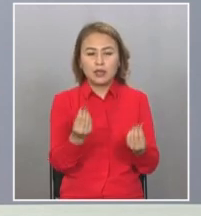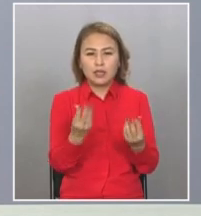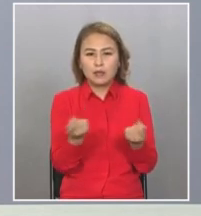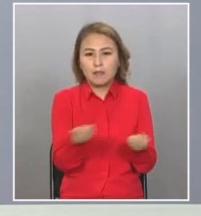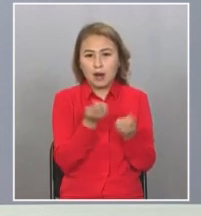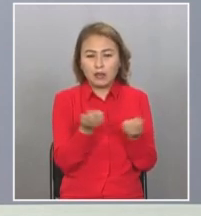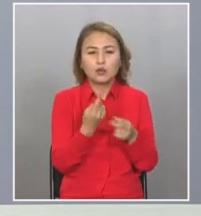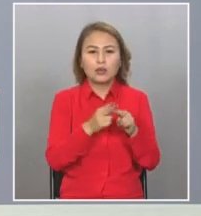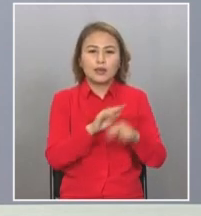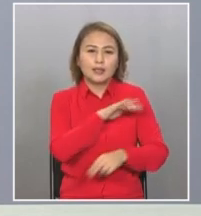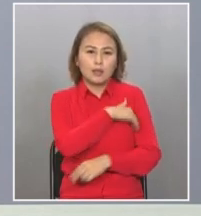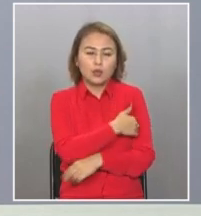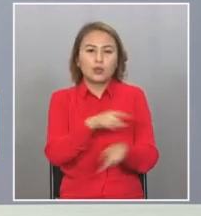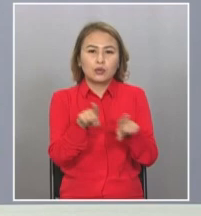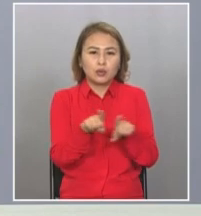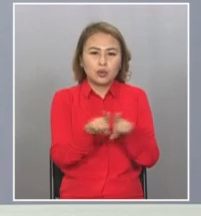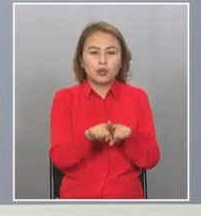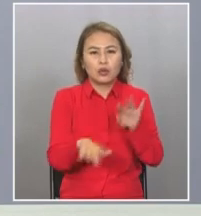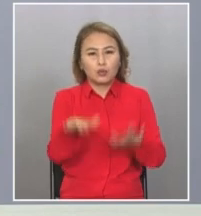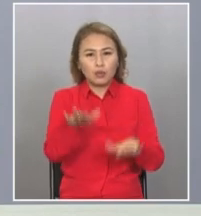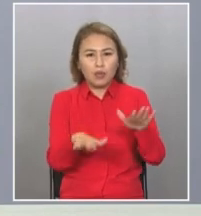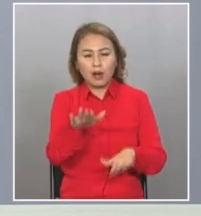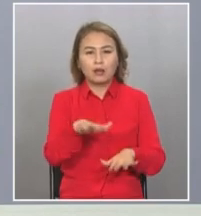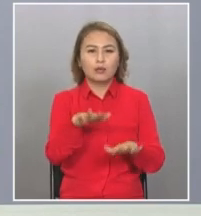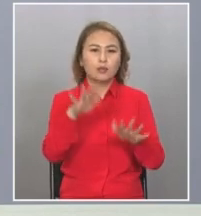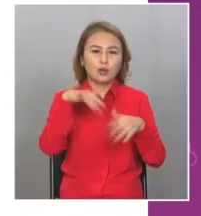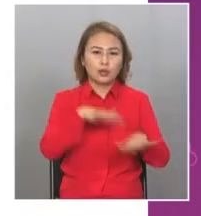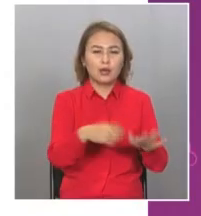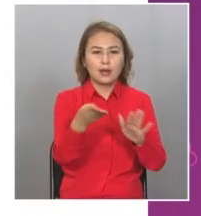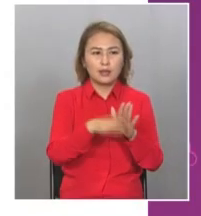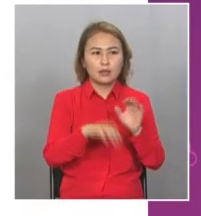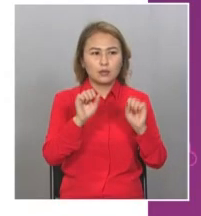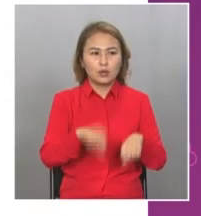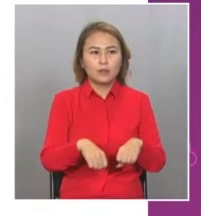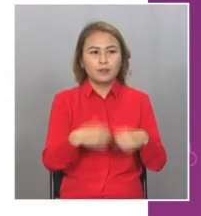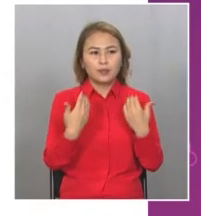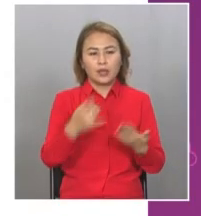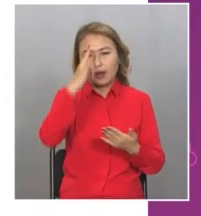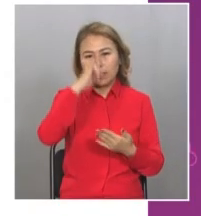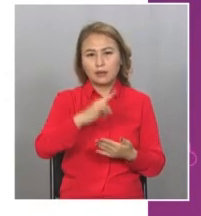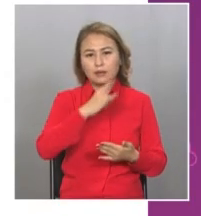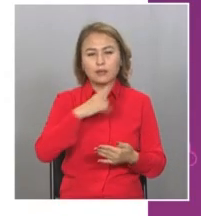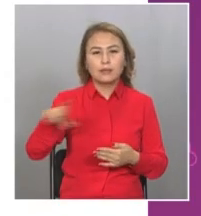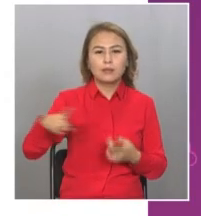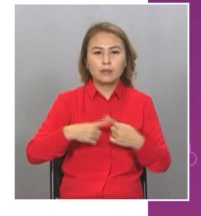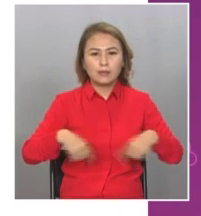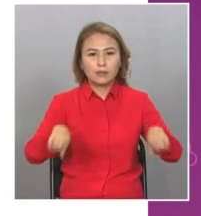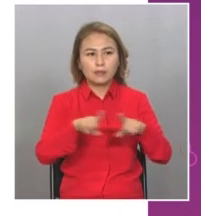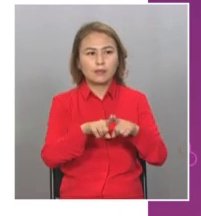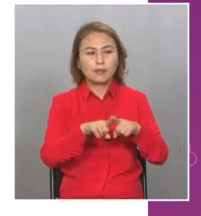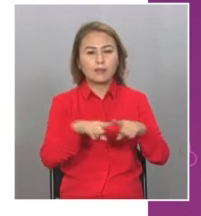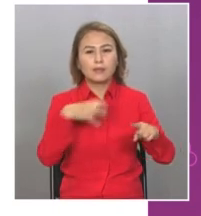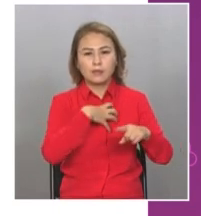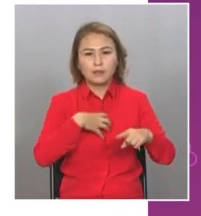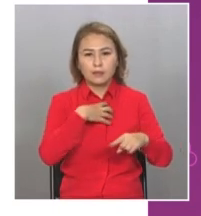қатар температурада құбылмалы мұхиттың әсерінсіз болады. Мысалға, Қазақстанның территориясына